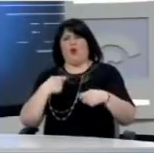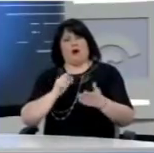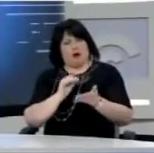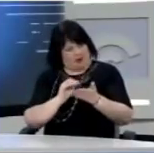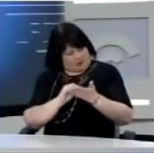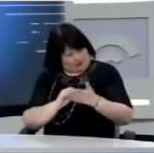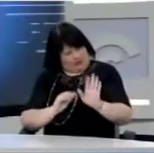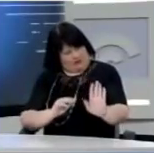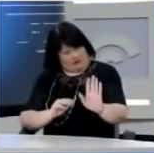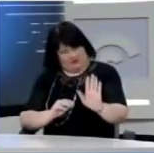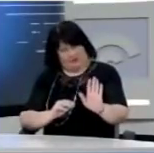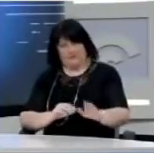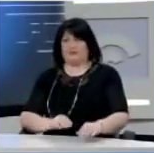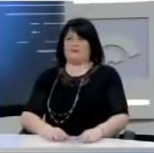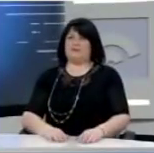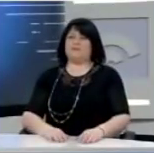σας πω.